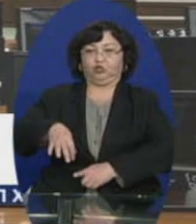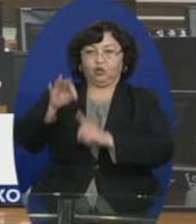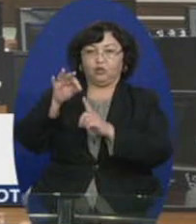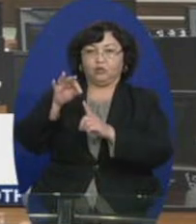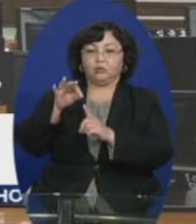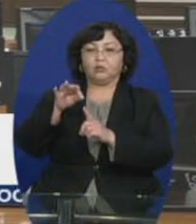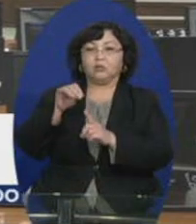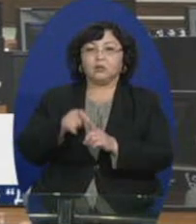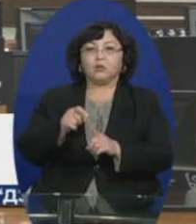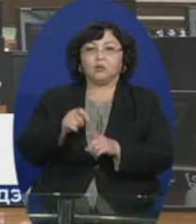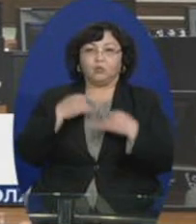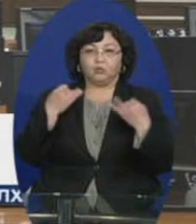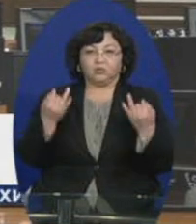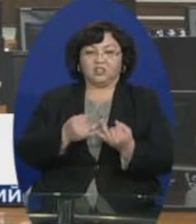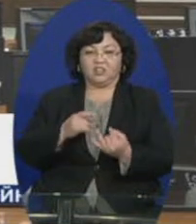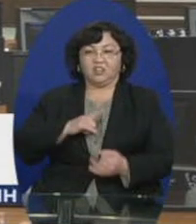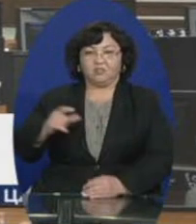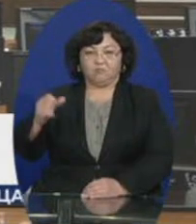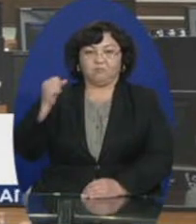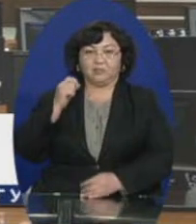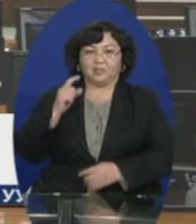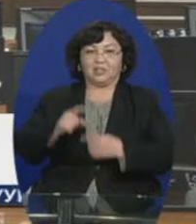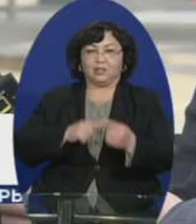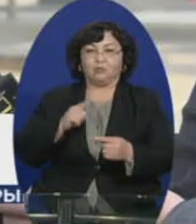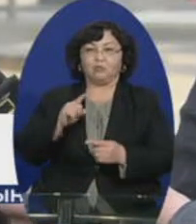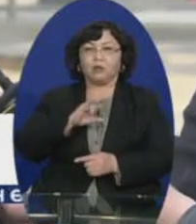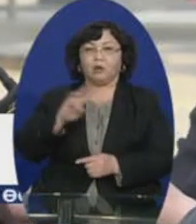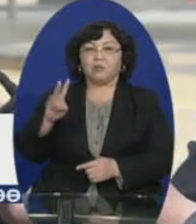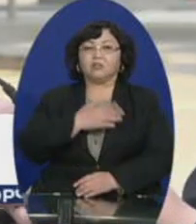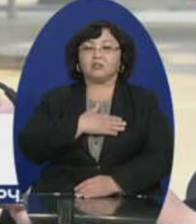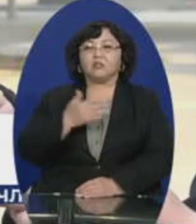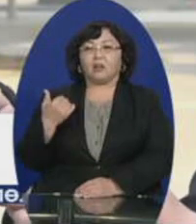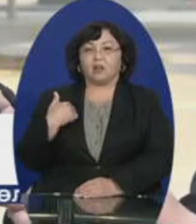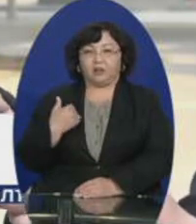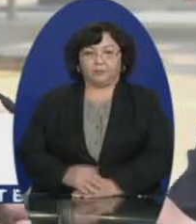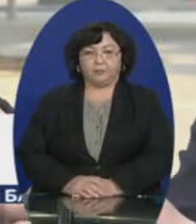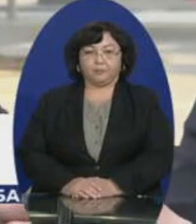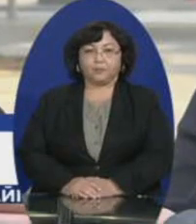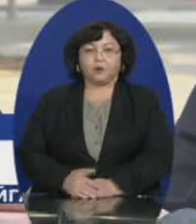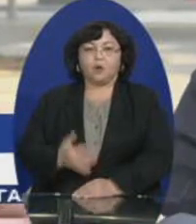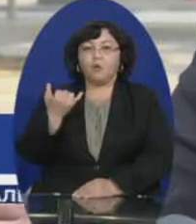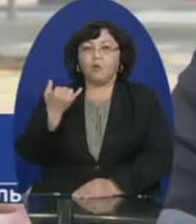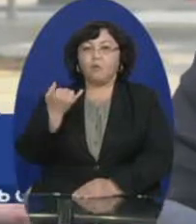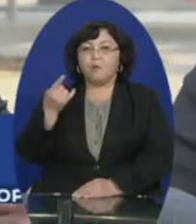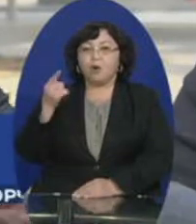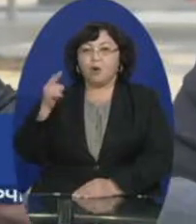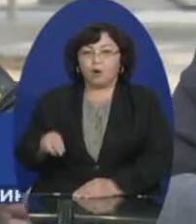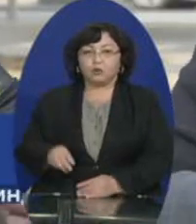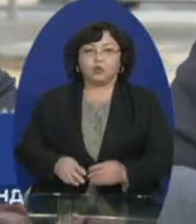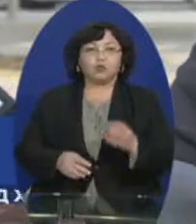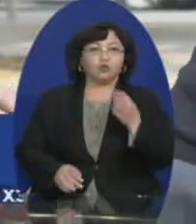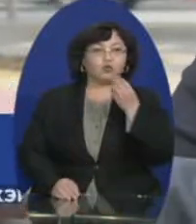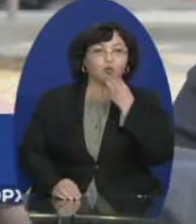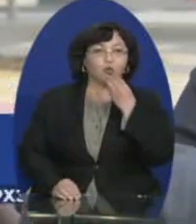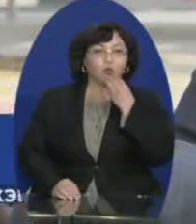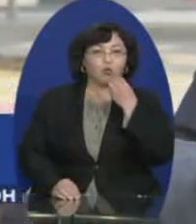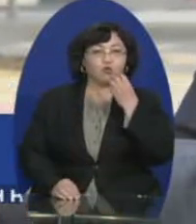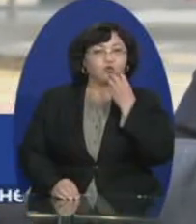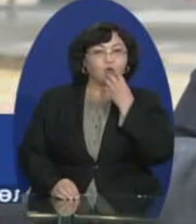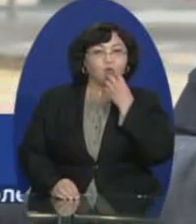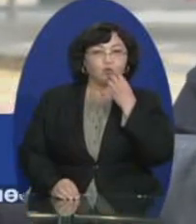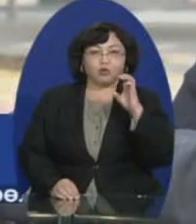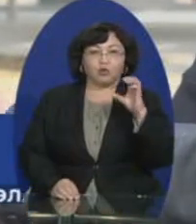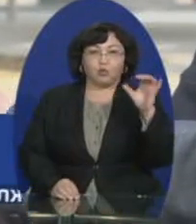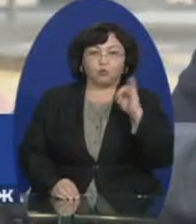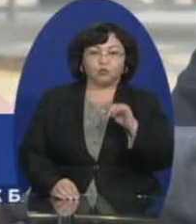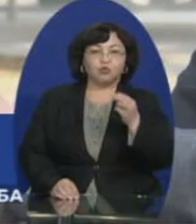улсынхаа одоо эрхбаригч намын дарга гэдгийг бол хэлж байгаа юм аа. Цаашдаа Улаанбаатар Сөүл хотын хамтын ажиллагааг зөвхөн жижиг одоо хөрөнгө оруулагчдын